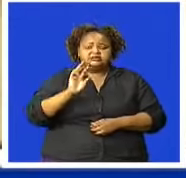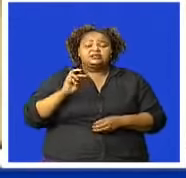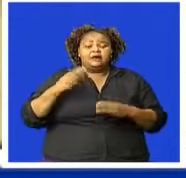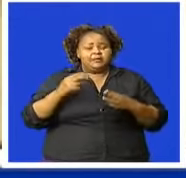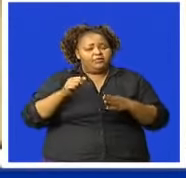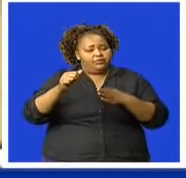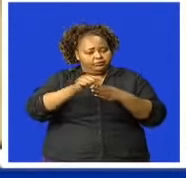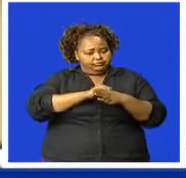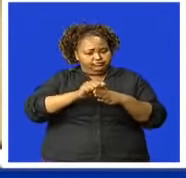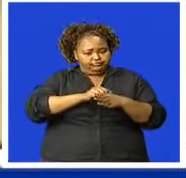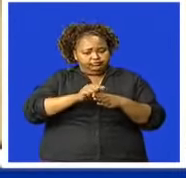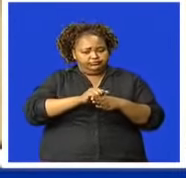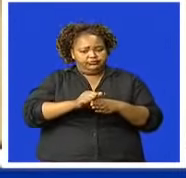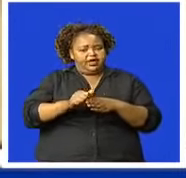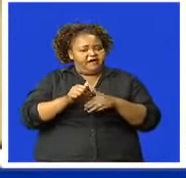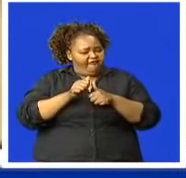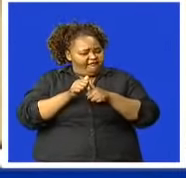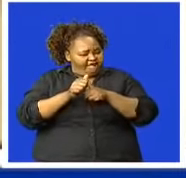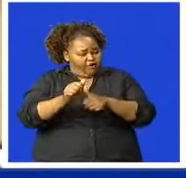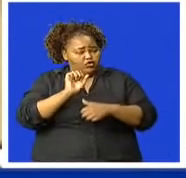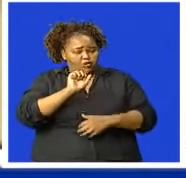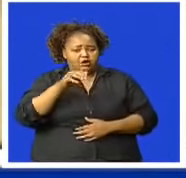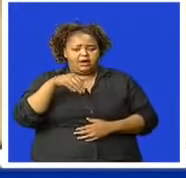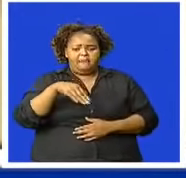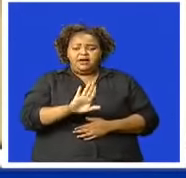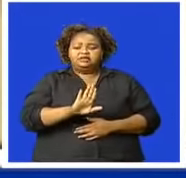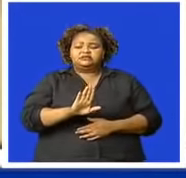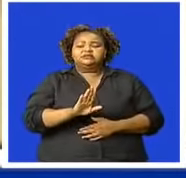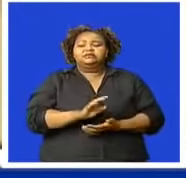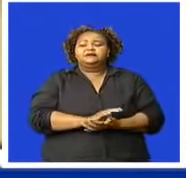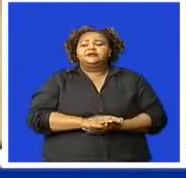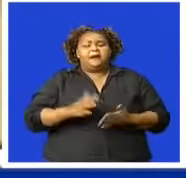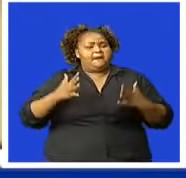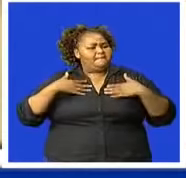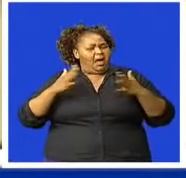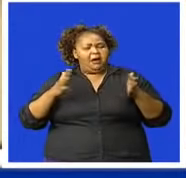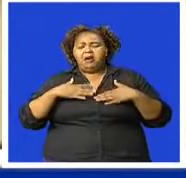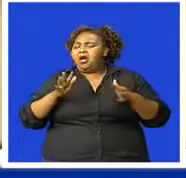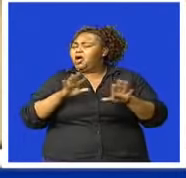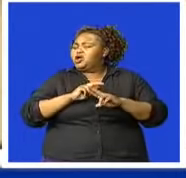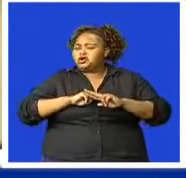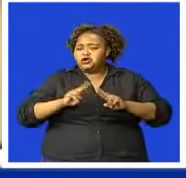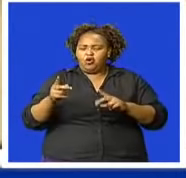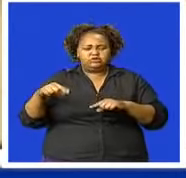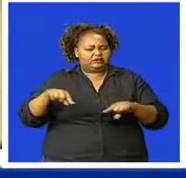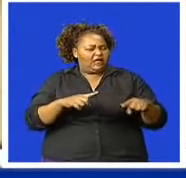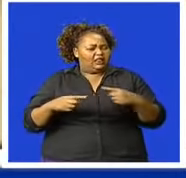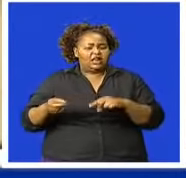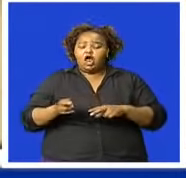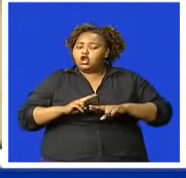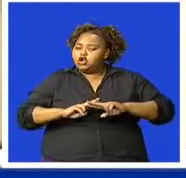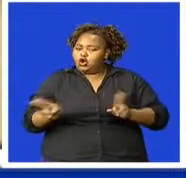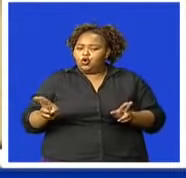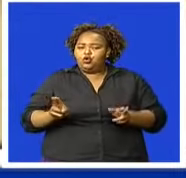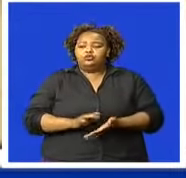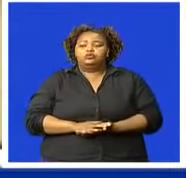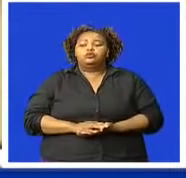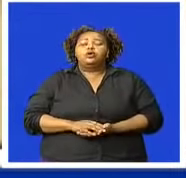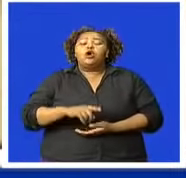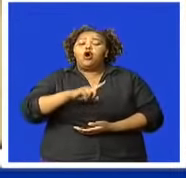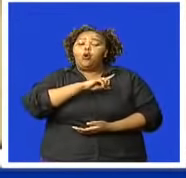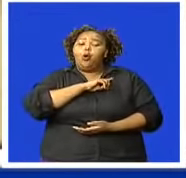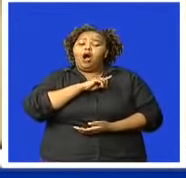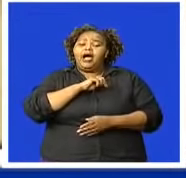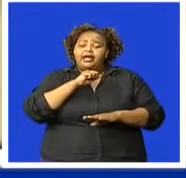kakhulu silandele bona singaphikisani nalaba kushoko singafuni bese sihamba ngempilo thina ngoba lokho kungakuphatamisa